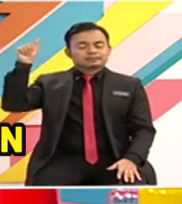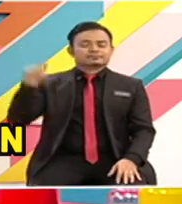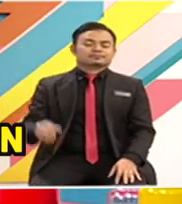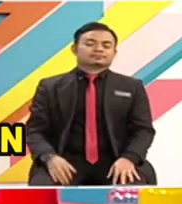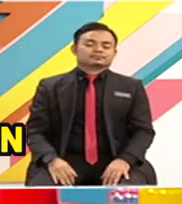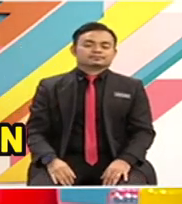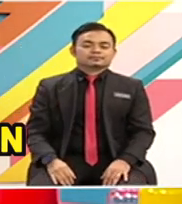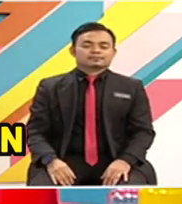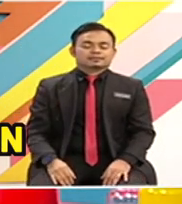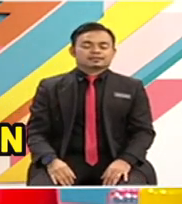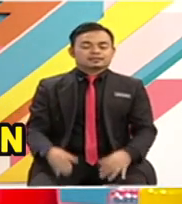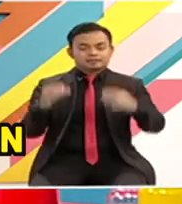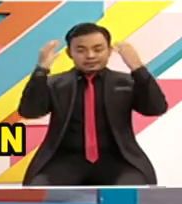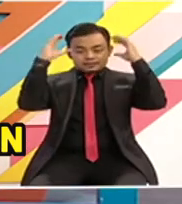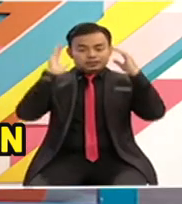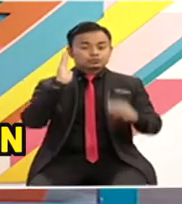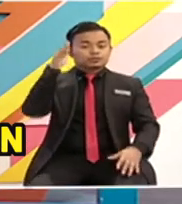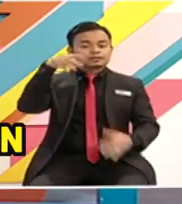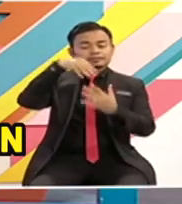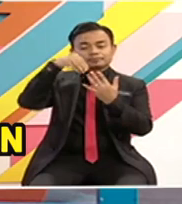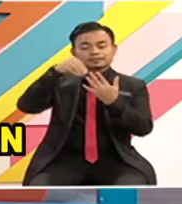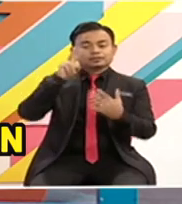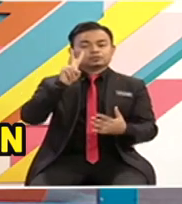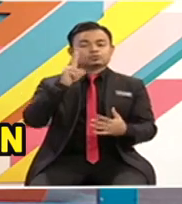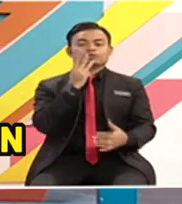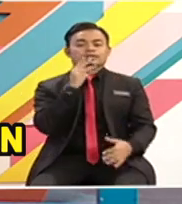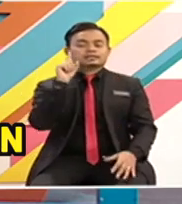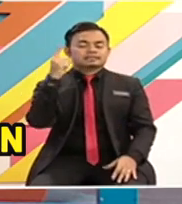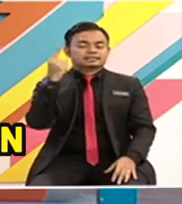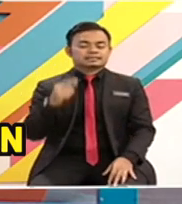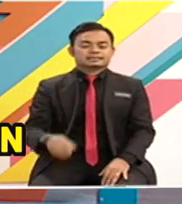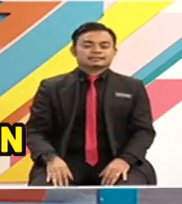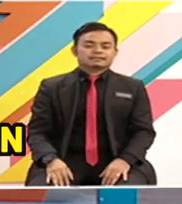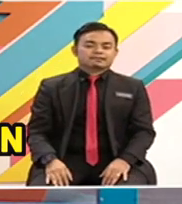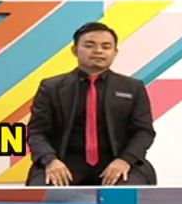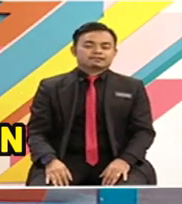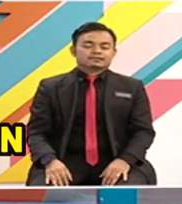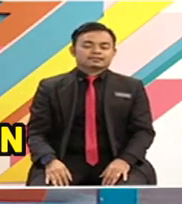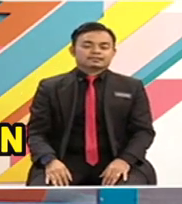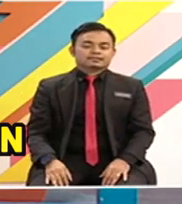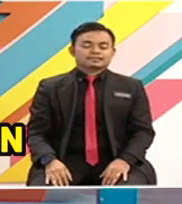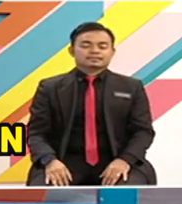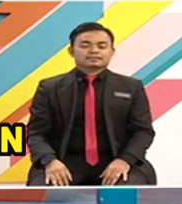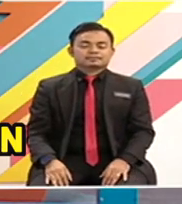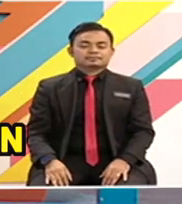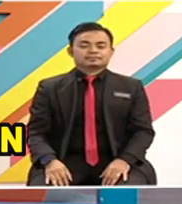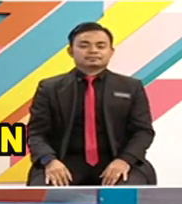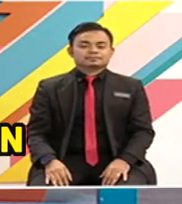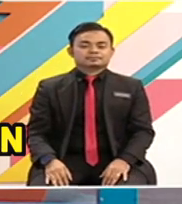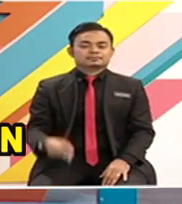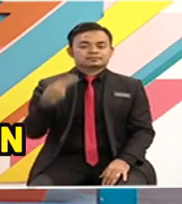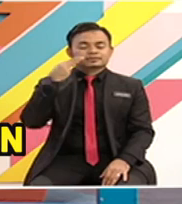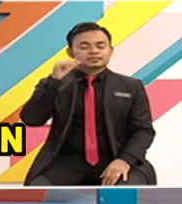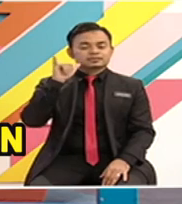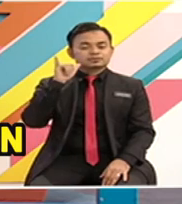once pilih warna saja saya near challenge boleh tak boleh tiga warna